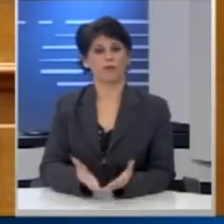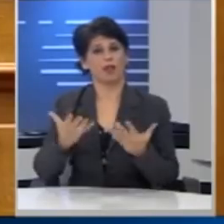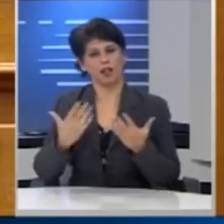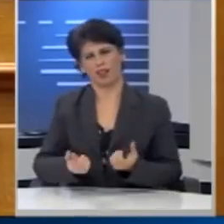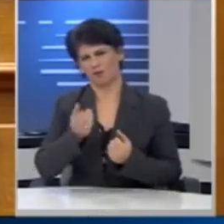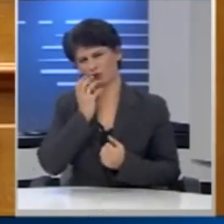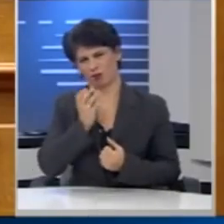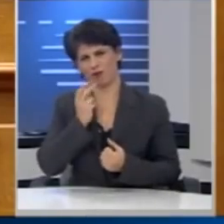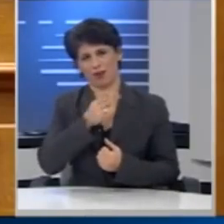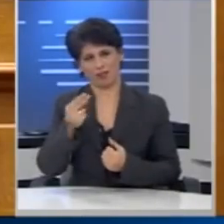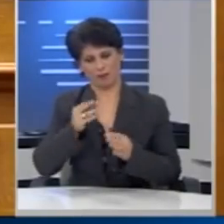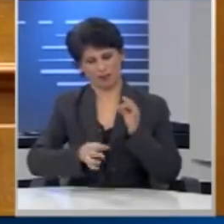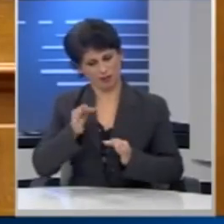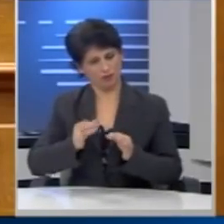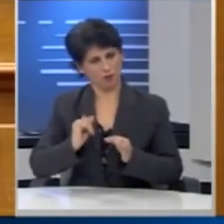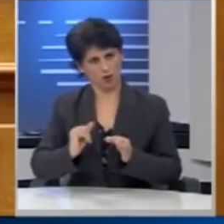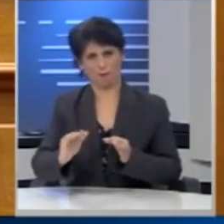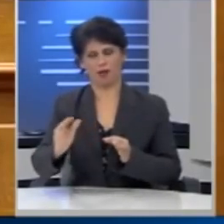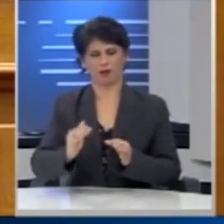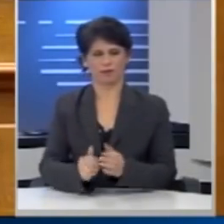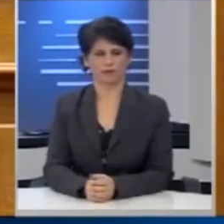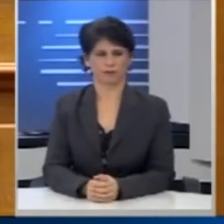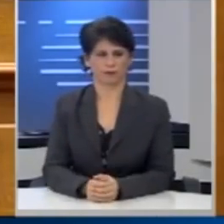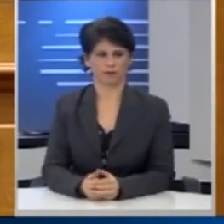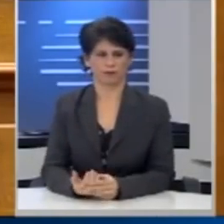έχουμε σοβαρά θέματα να συζητήσουμε ακόμα.